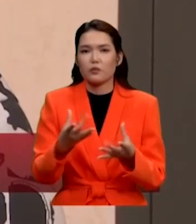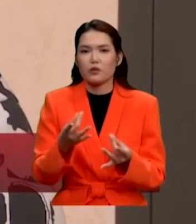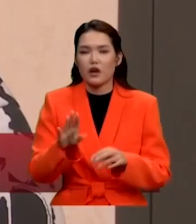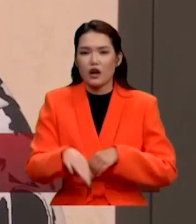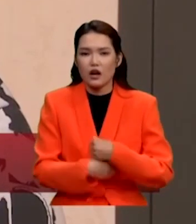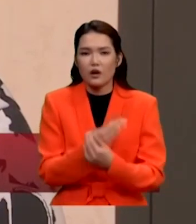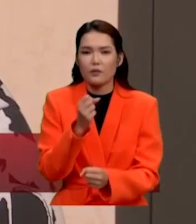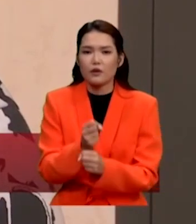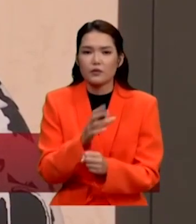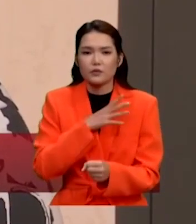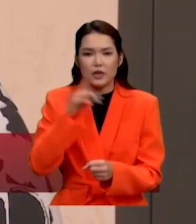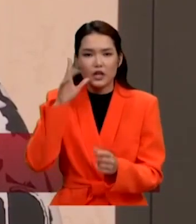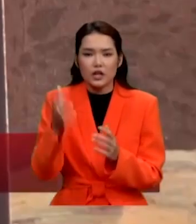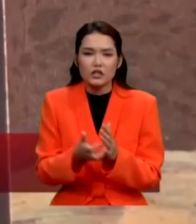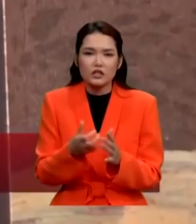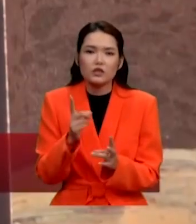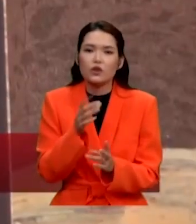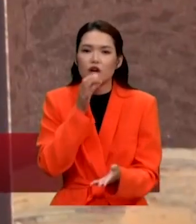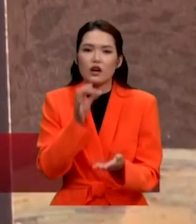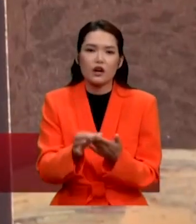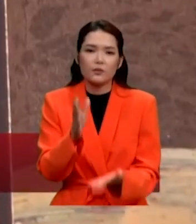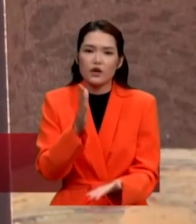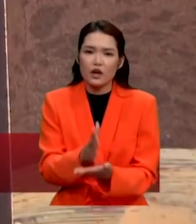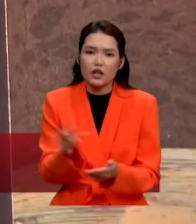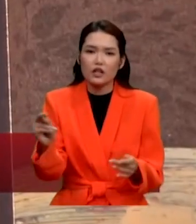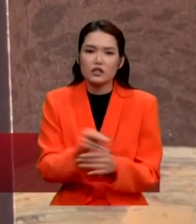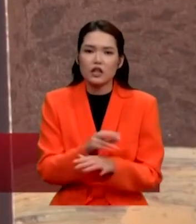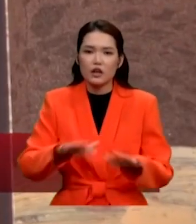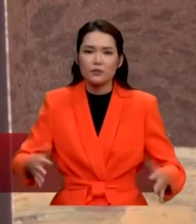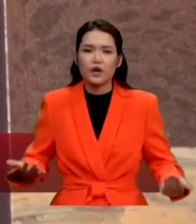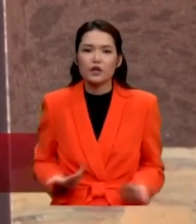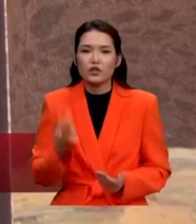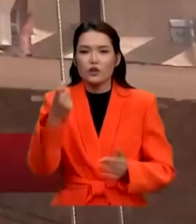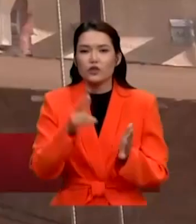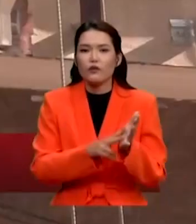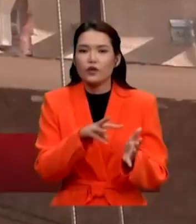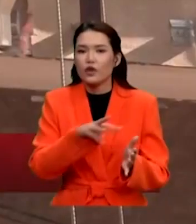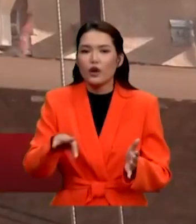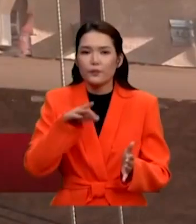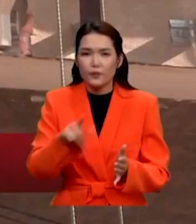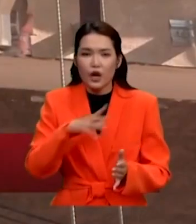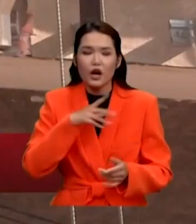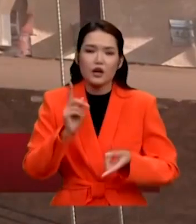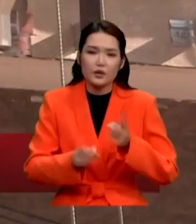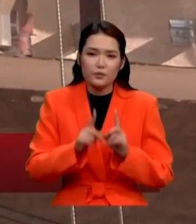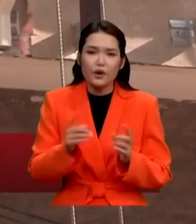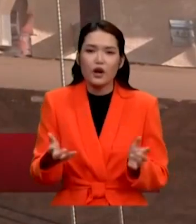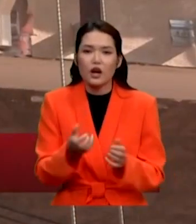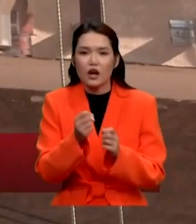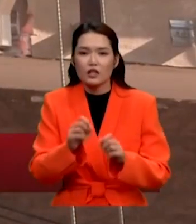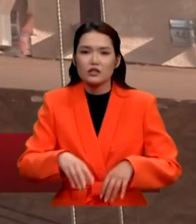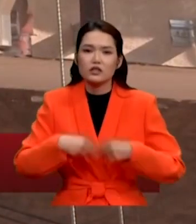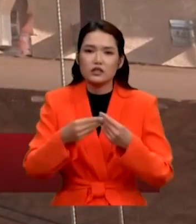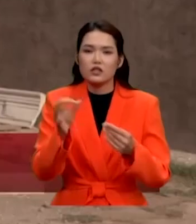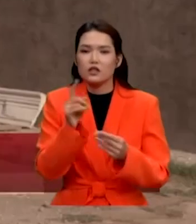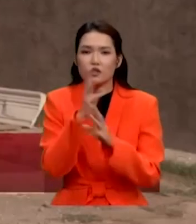Своими усилиями мы не смогли сделать. Ремонт фасада обойдется жителям в 108 миллионов тенге. Правда, пока эту сумму подрядчику выделили из